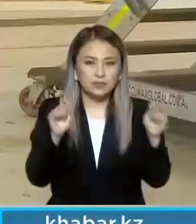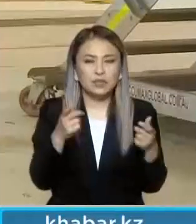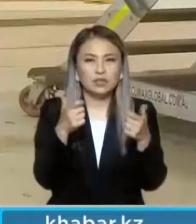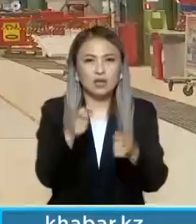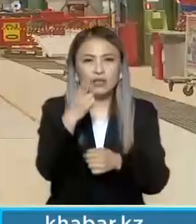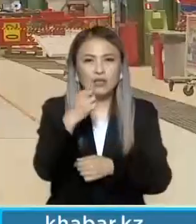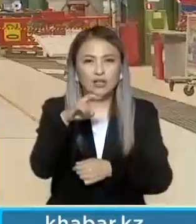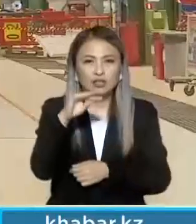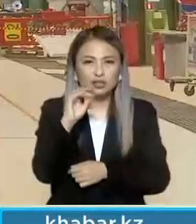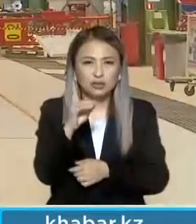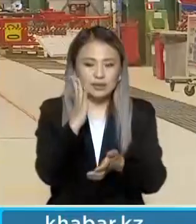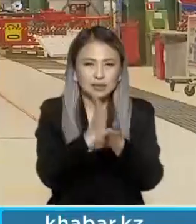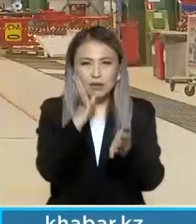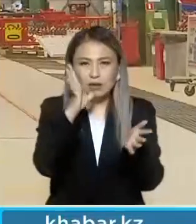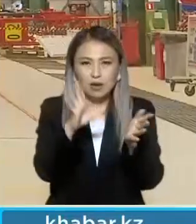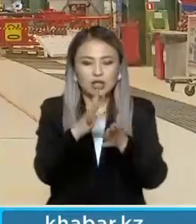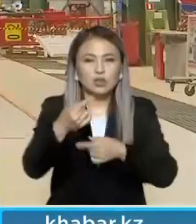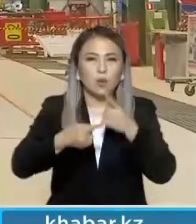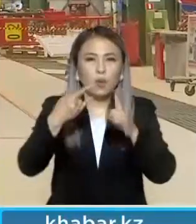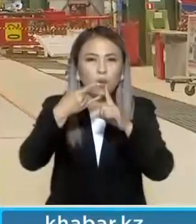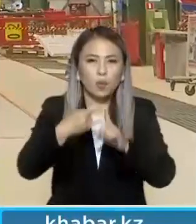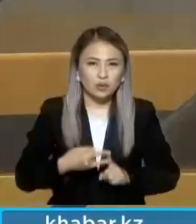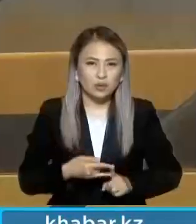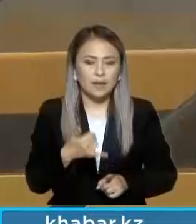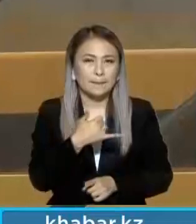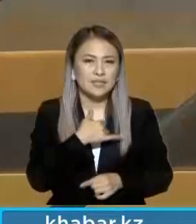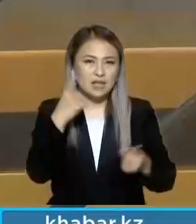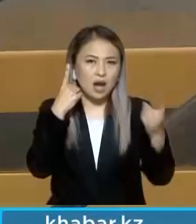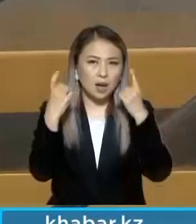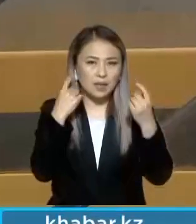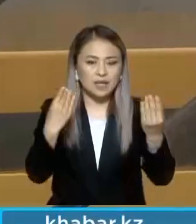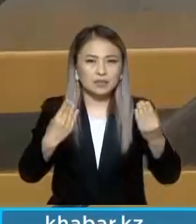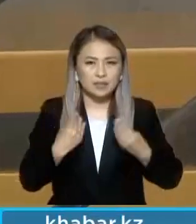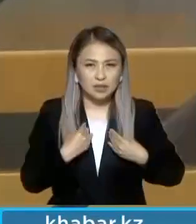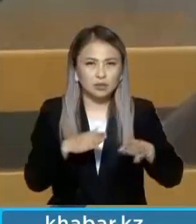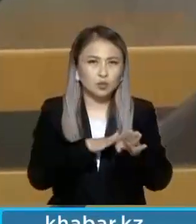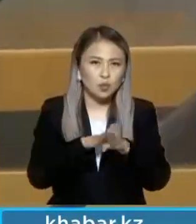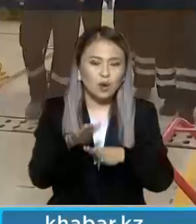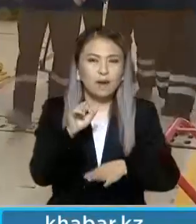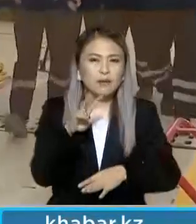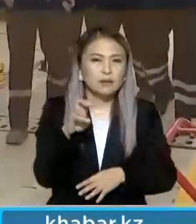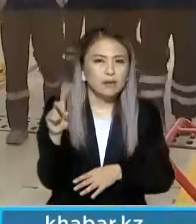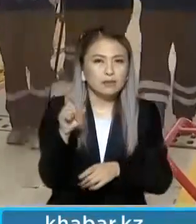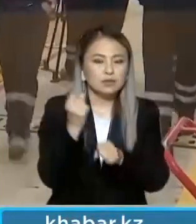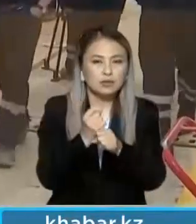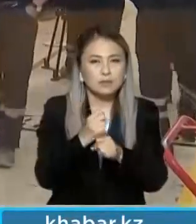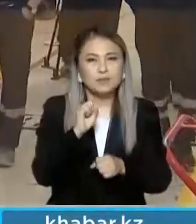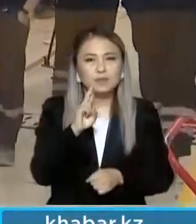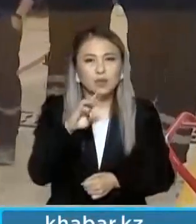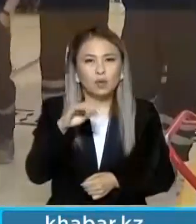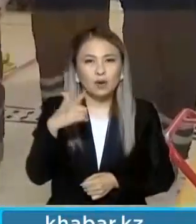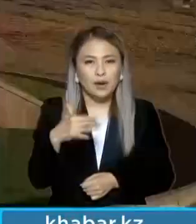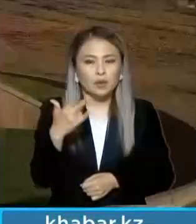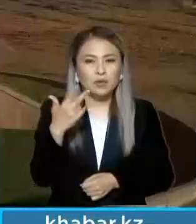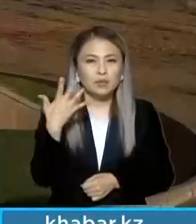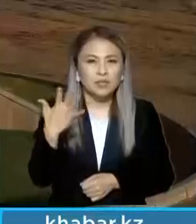бар, электронды датчиктер, олар онлайн режимде бізге бір ақпарат береді. Біз толықтай анализ жасаймыз. Мысалы, Ақтоғай кешенінде бізде 35